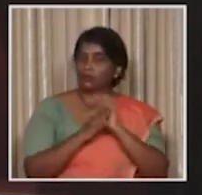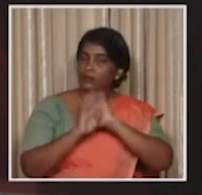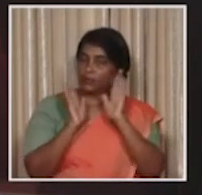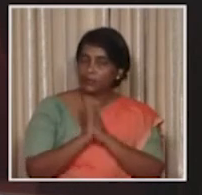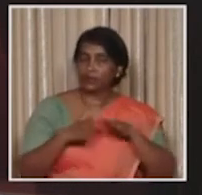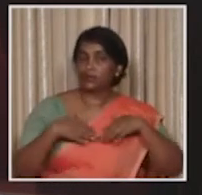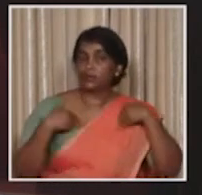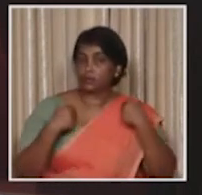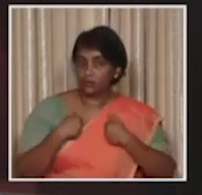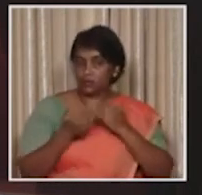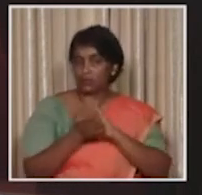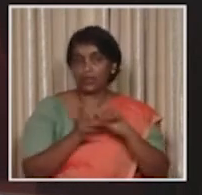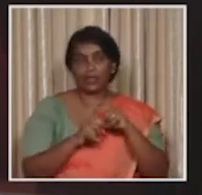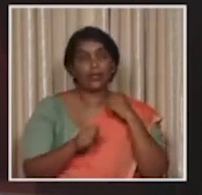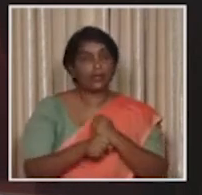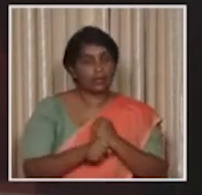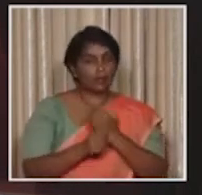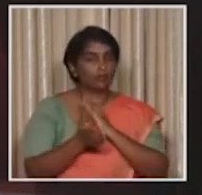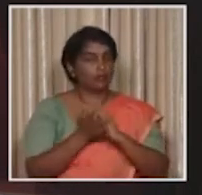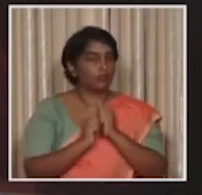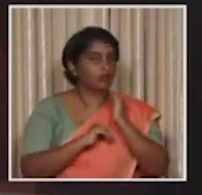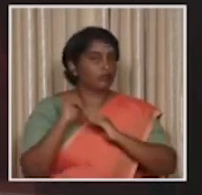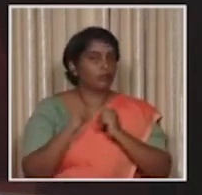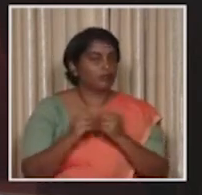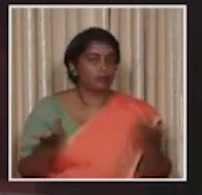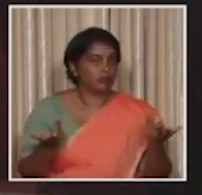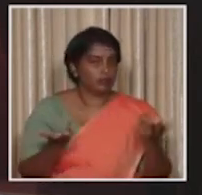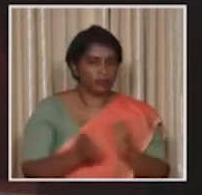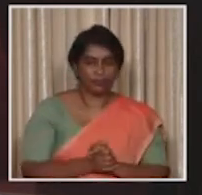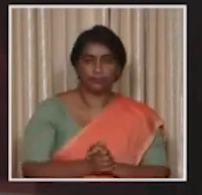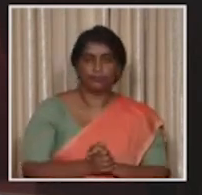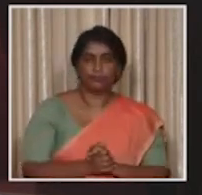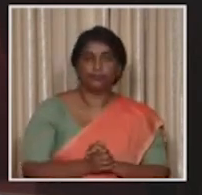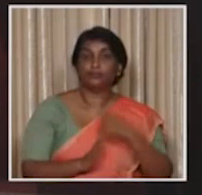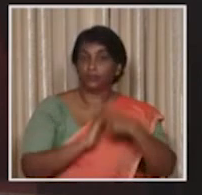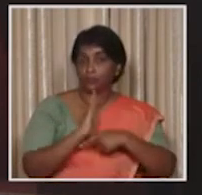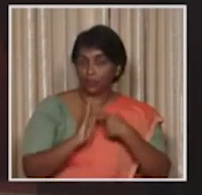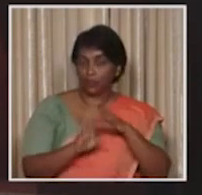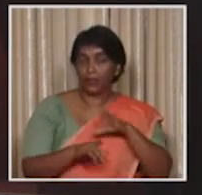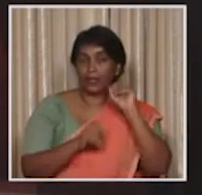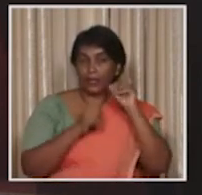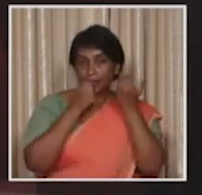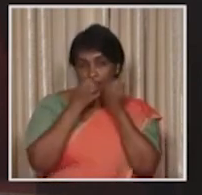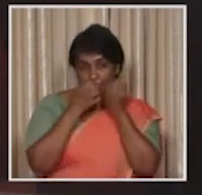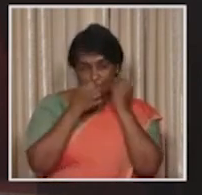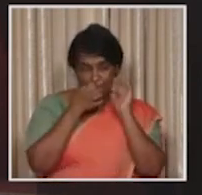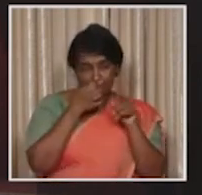සෞඛ්‍ය සේවය ඩිජිටල්කරණය සඳහා ගෙන ඇති ක්‍රියාමාර්ග මොනවාද? රටපුරා පිළිකා රෝගීන්